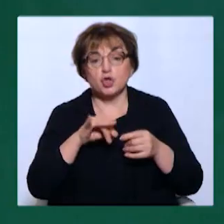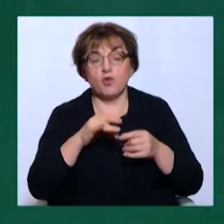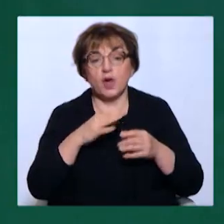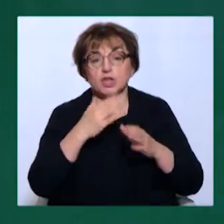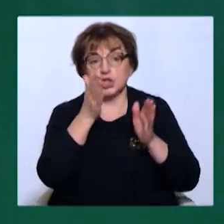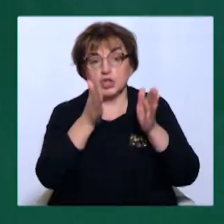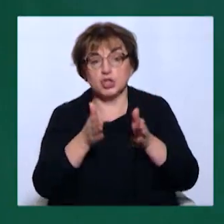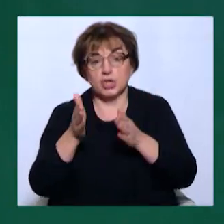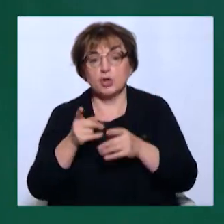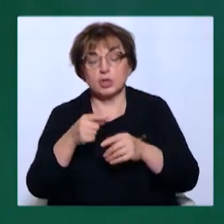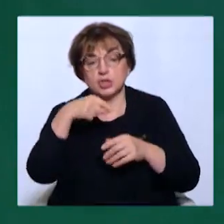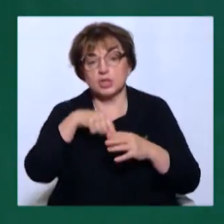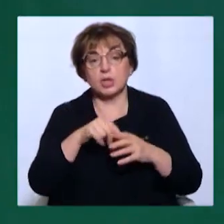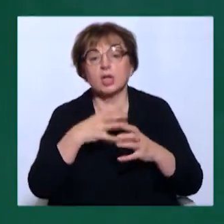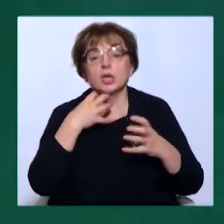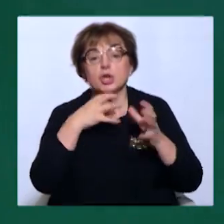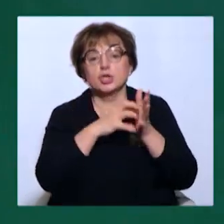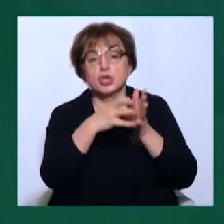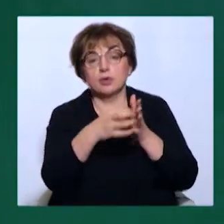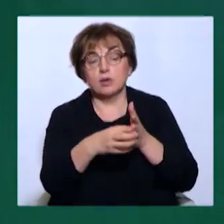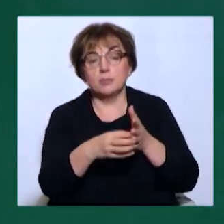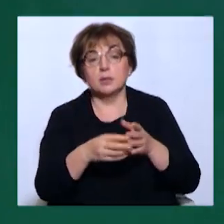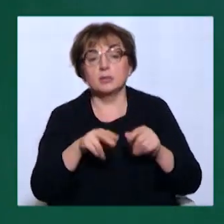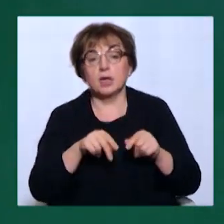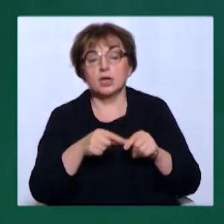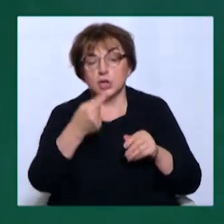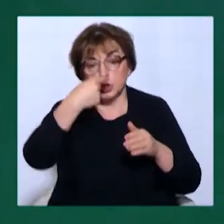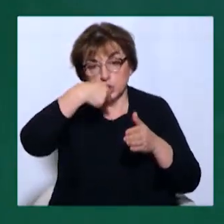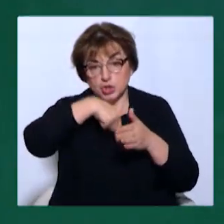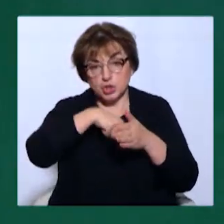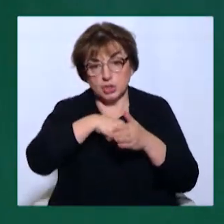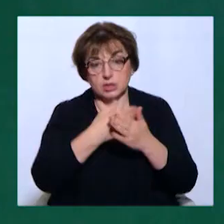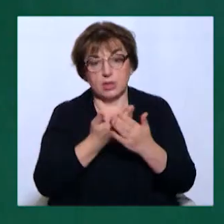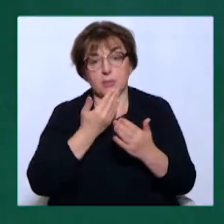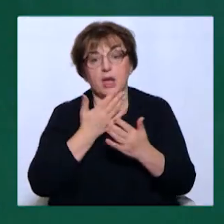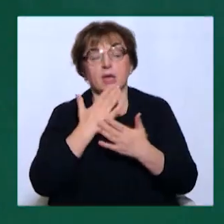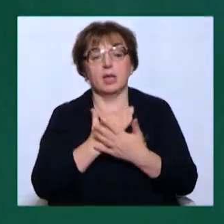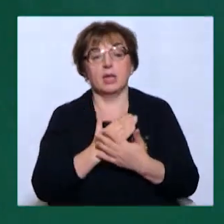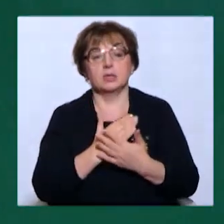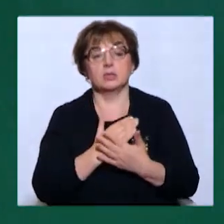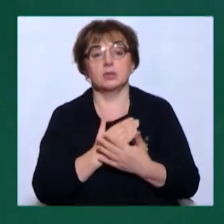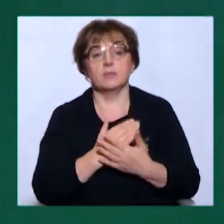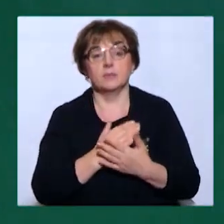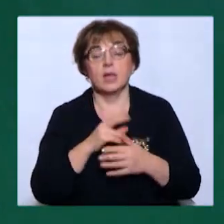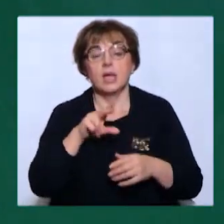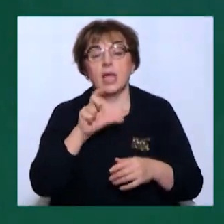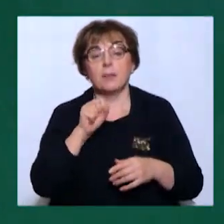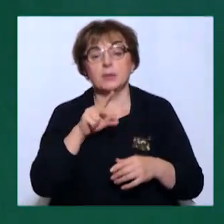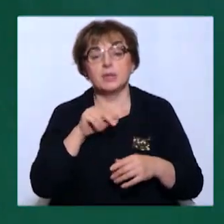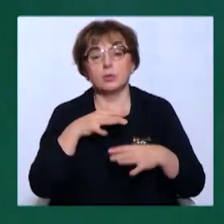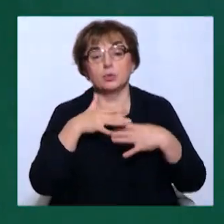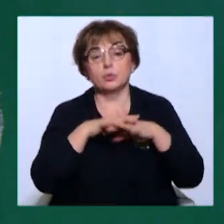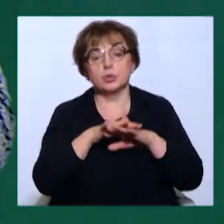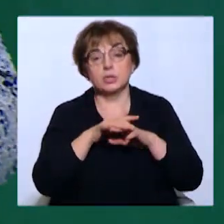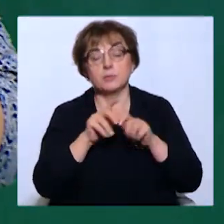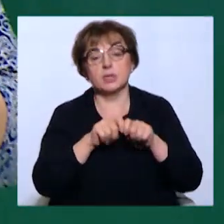რომელშიც არის ჯირკვლები და შიგნითა მხარე არის ეპითელიური უჯრედებისაგან